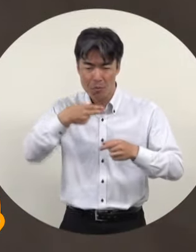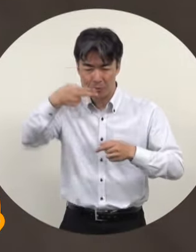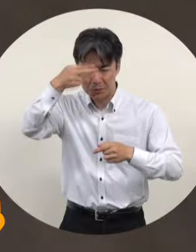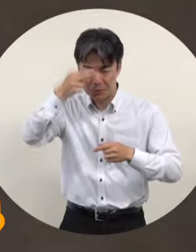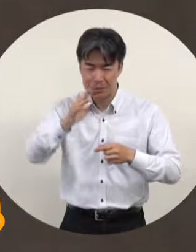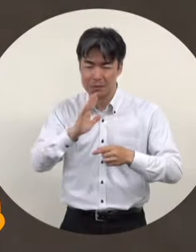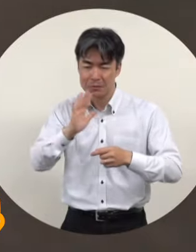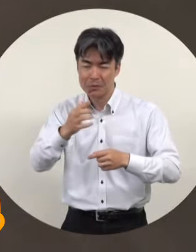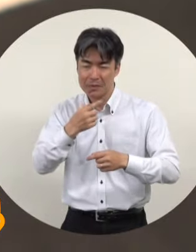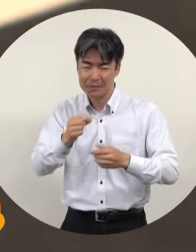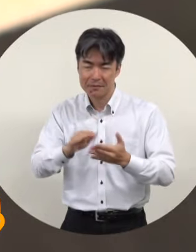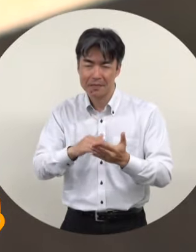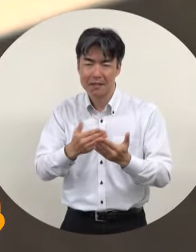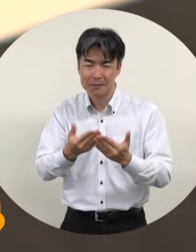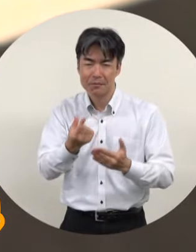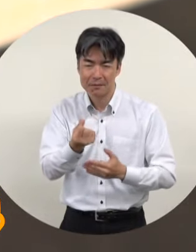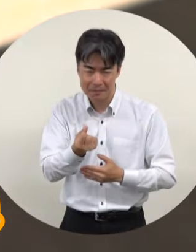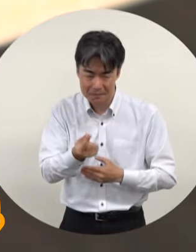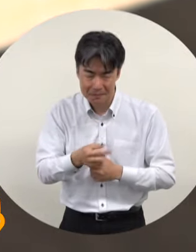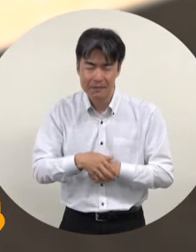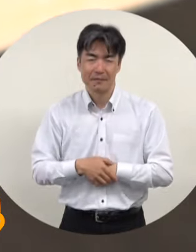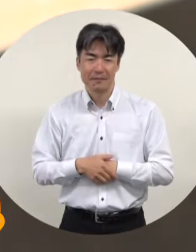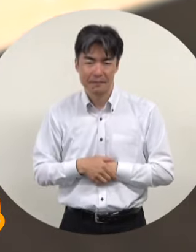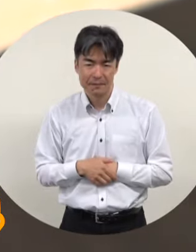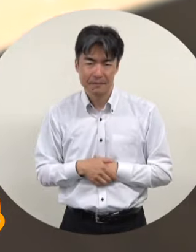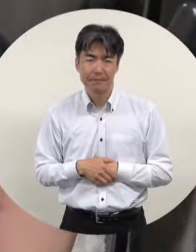日本酒欲しくなりますね。 そうですね、はい。